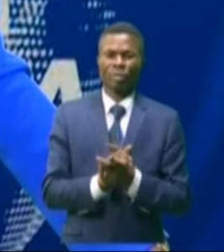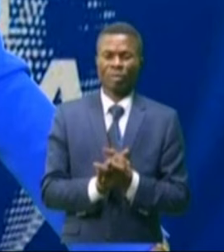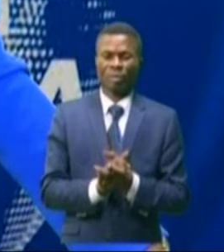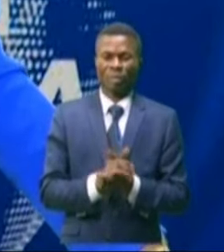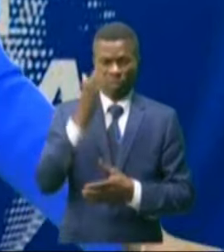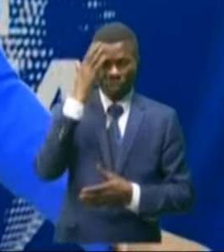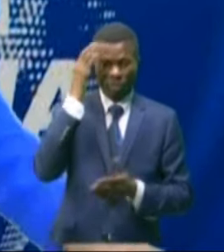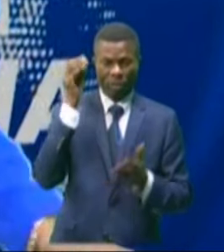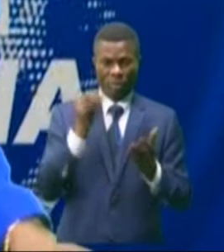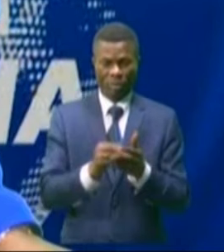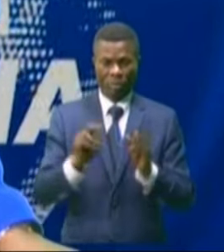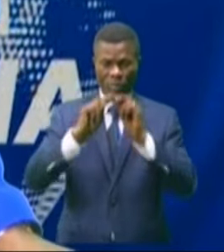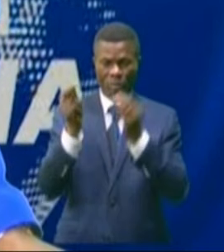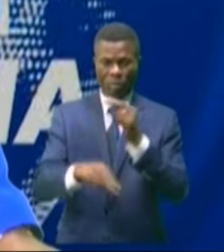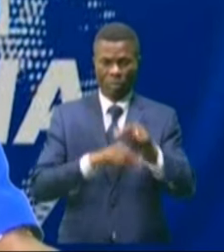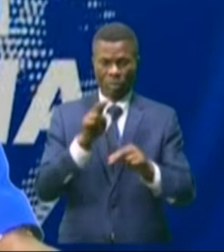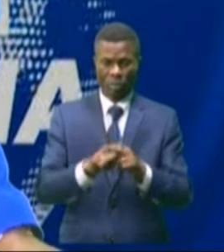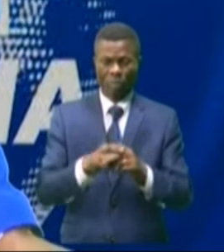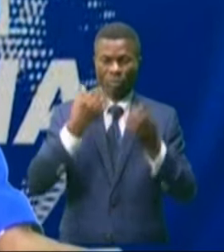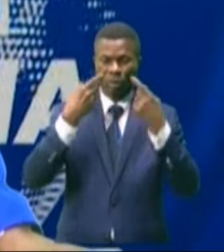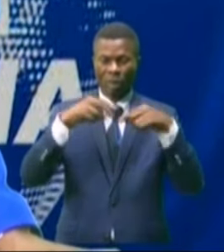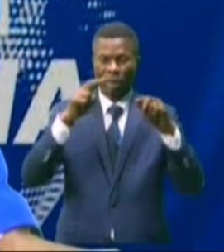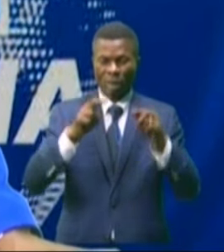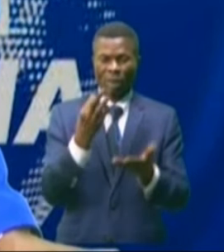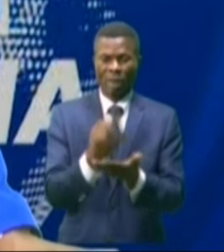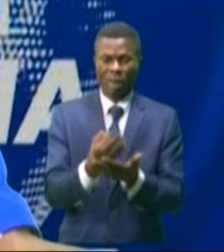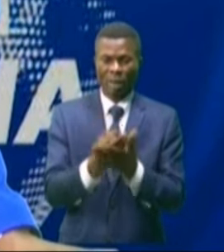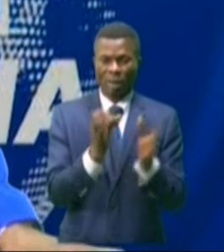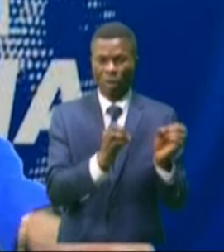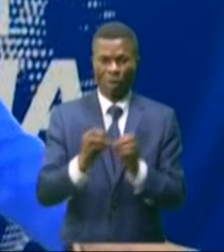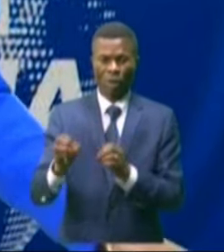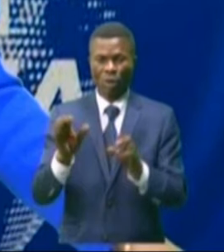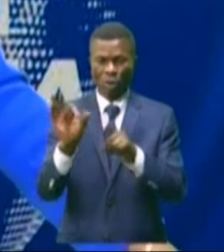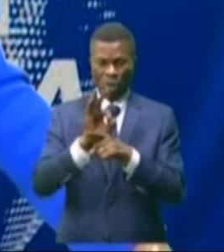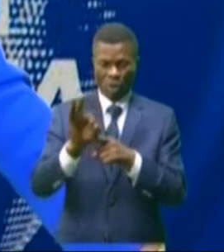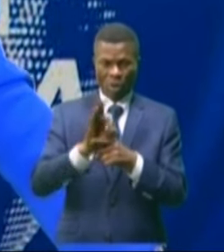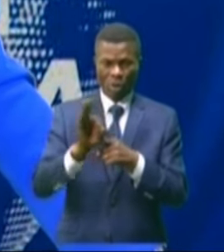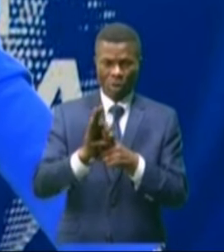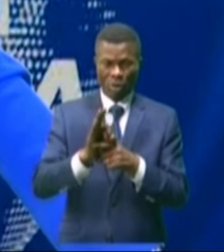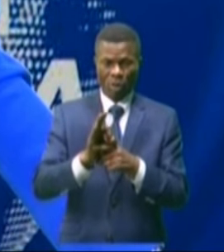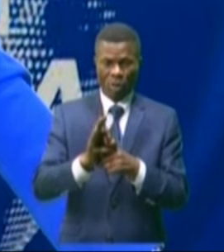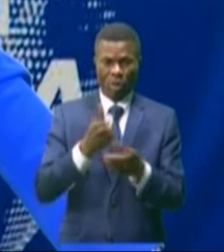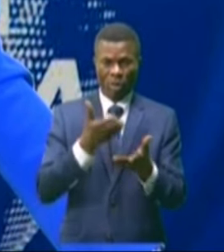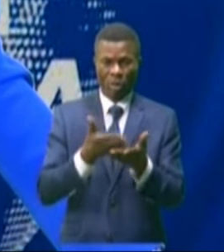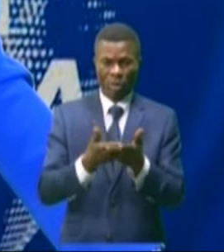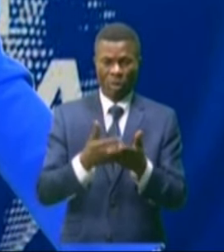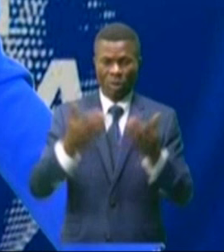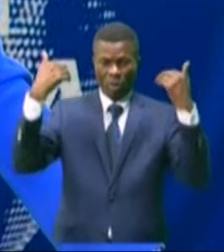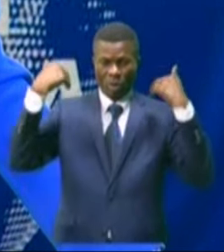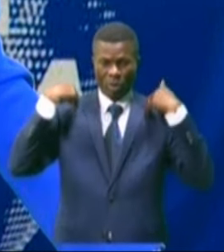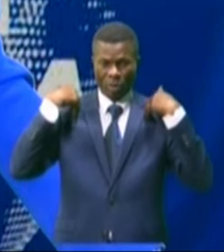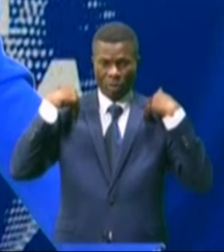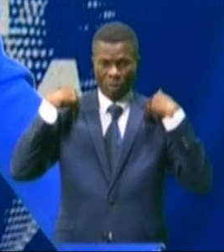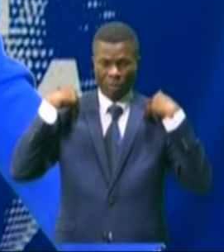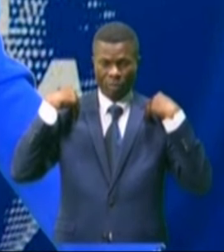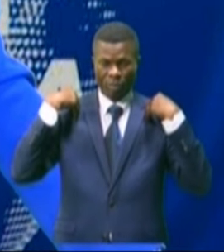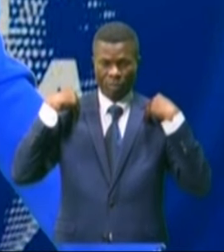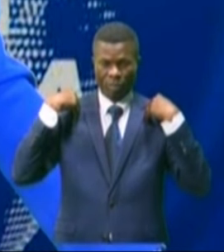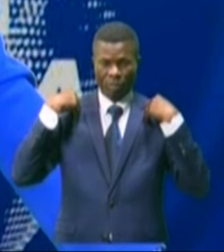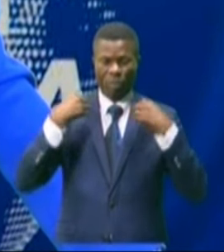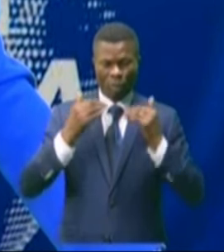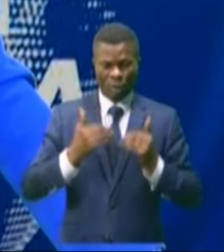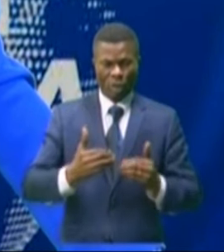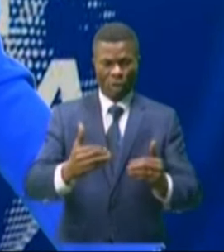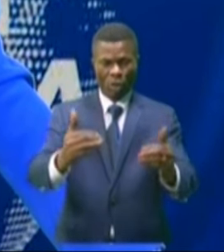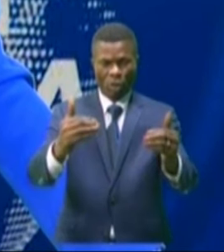Sachez aussi que la cellule nationale de renseignement financier a organisé un atelier de formation des autorités de